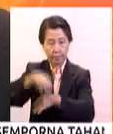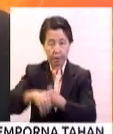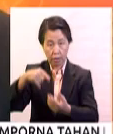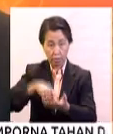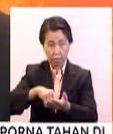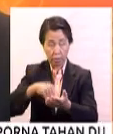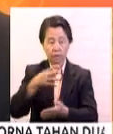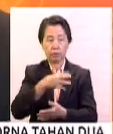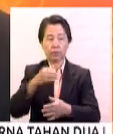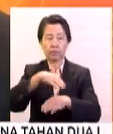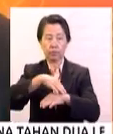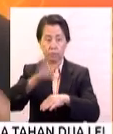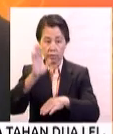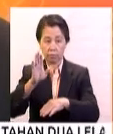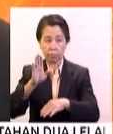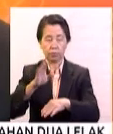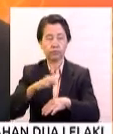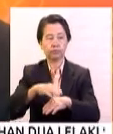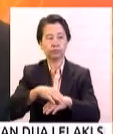dengan